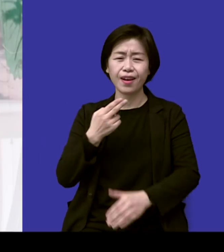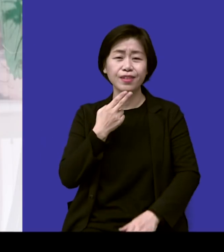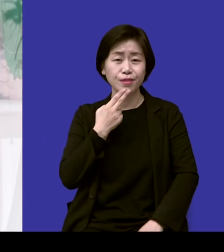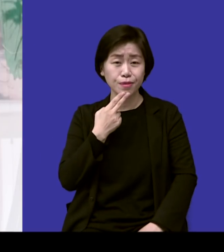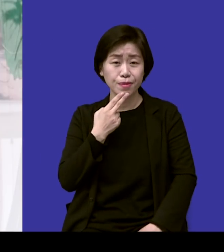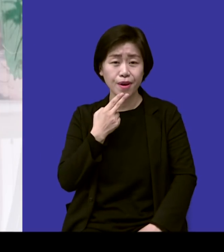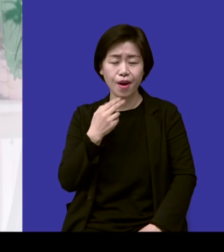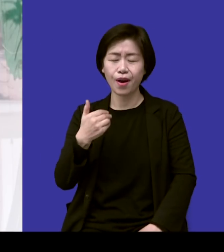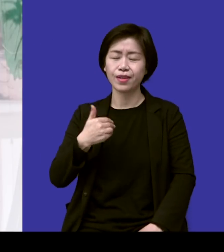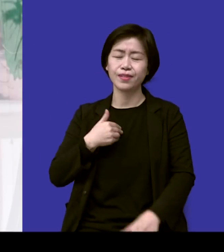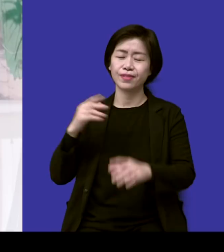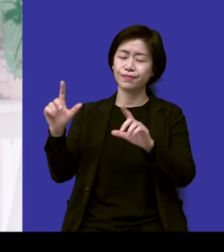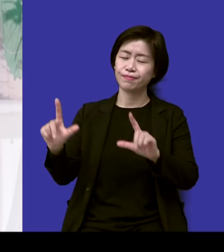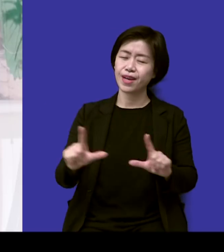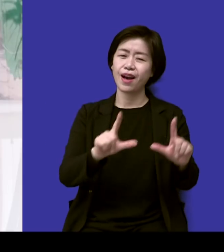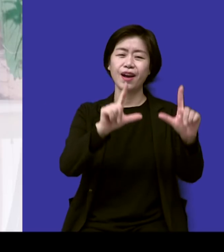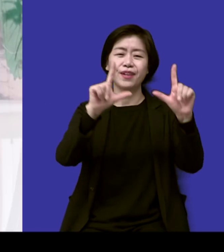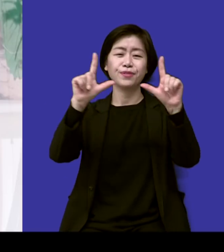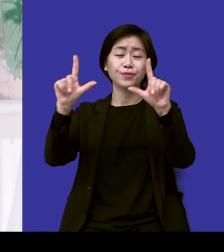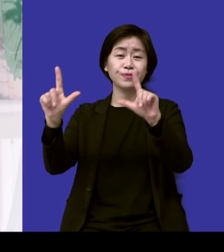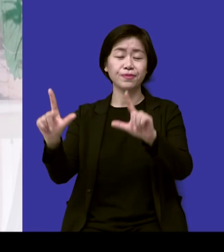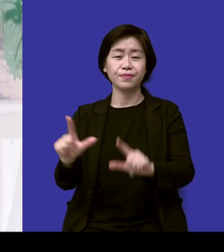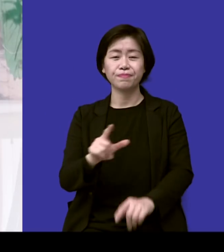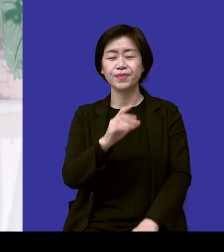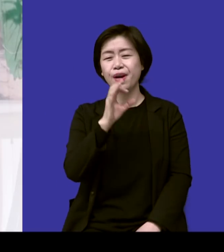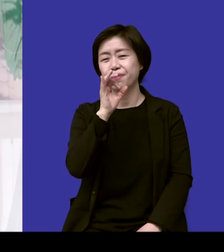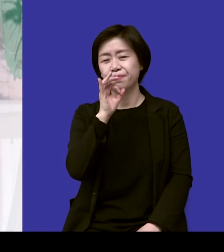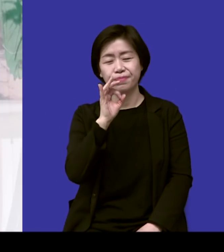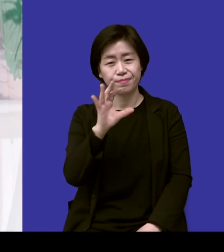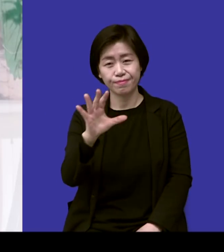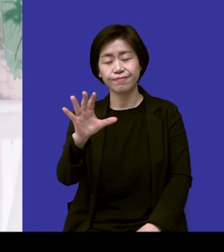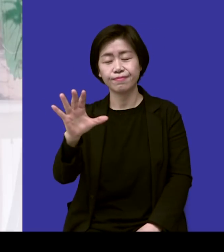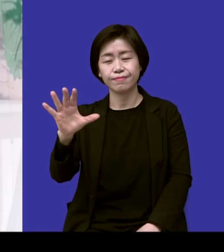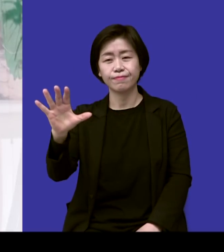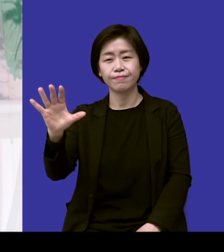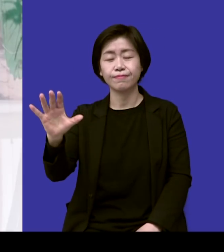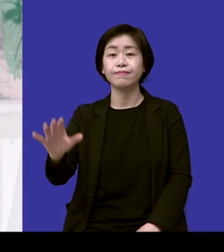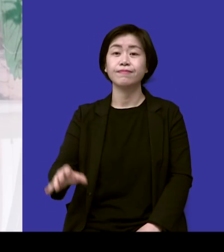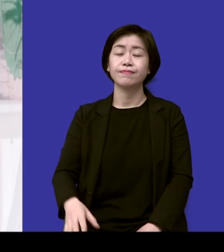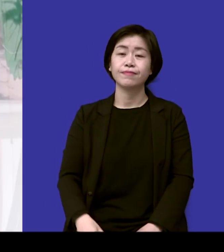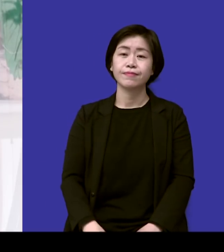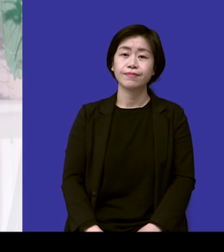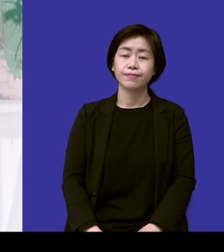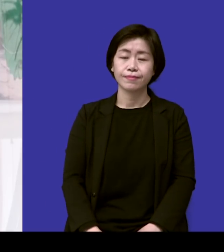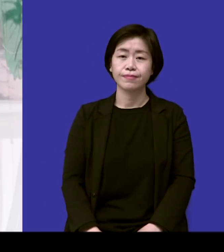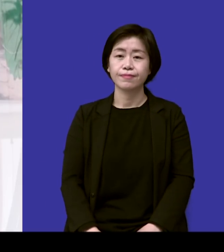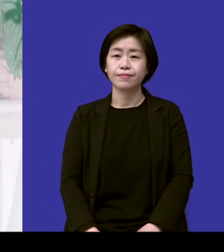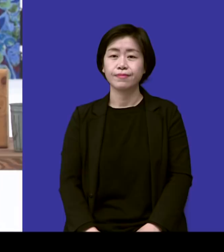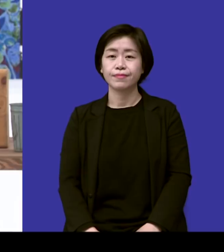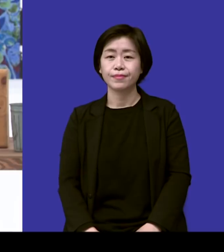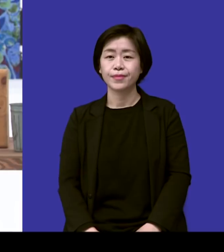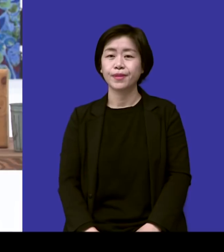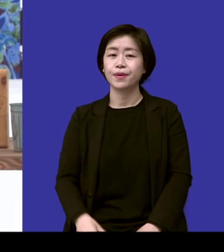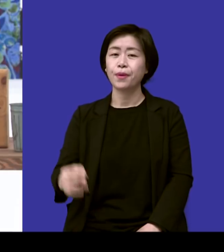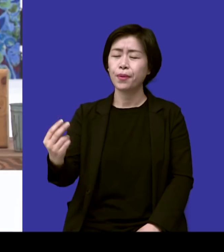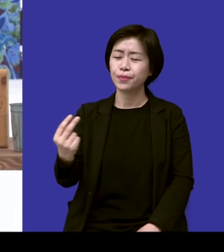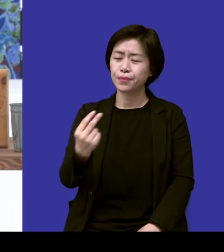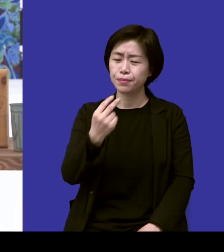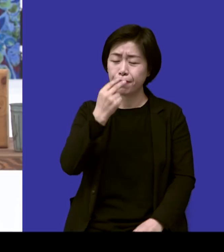은혜 아니면 살아갈 수가 없네.